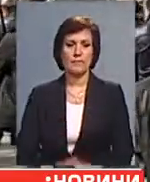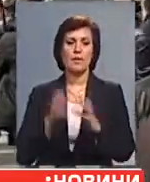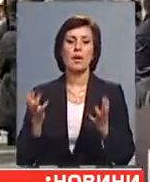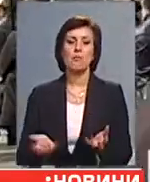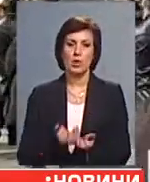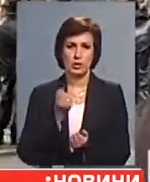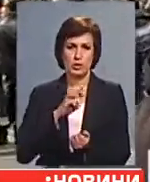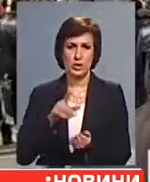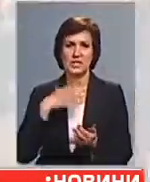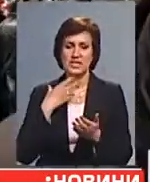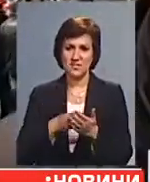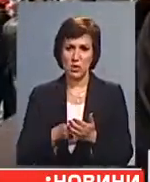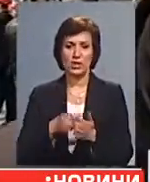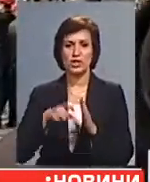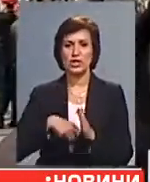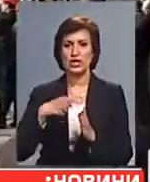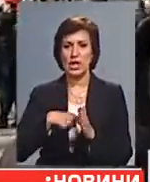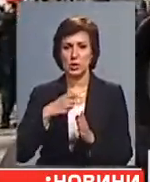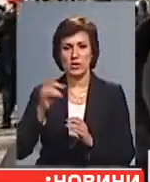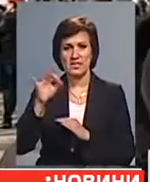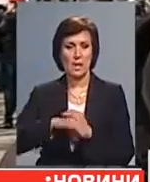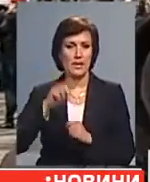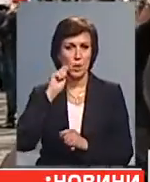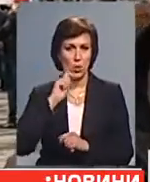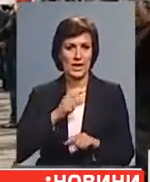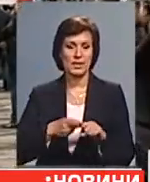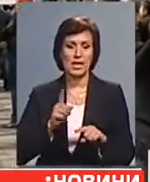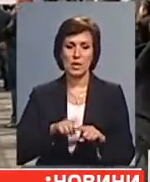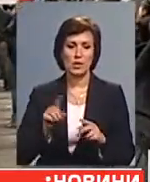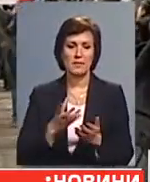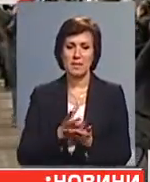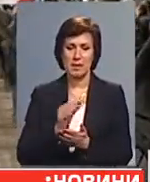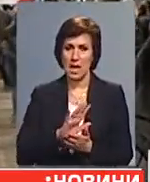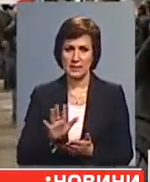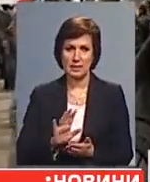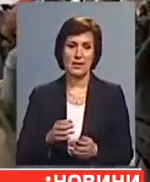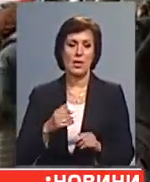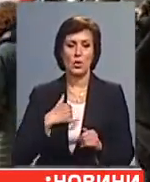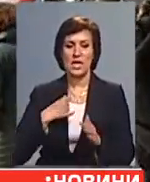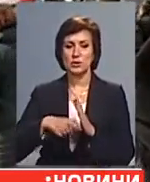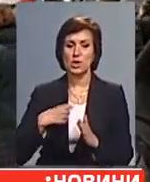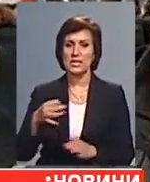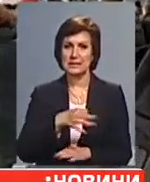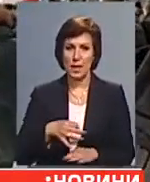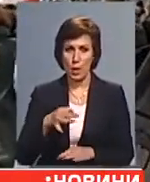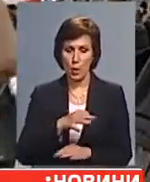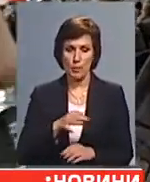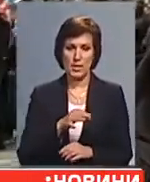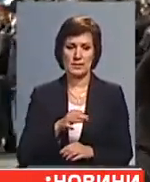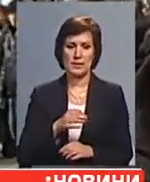Підтримати своїх же шахтерів, да, Западної України, яким от їм не платять. І у нас Донецька